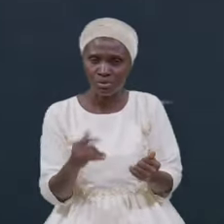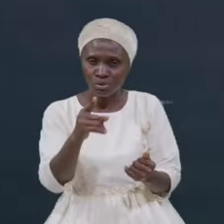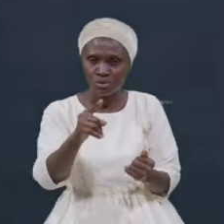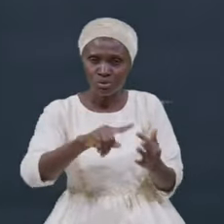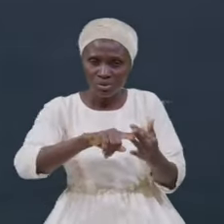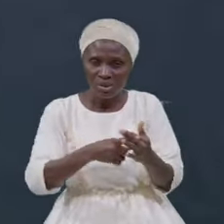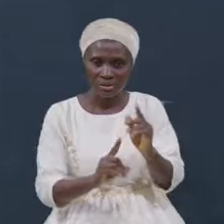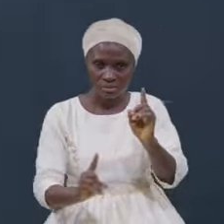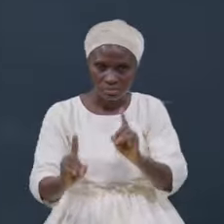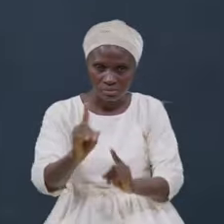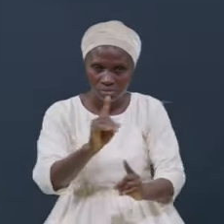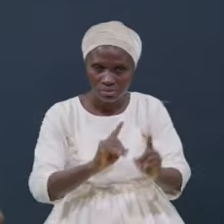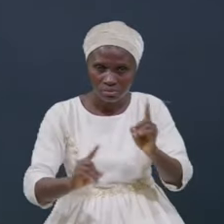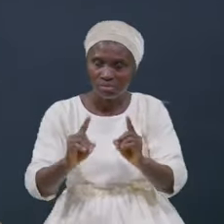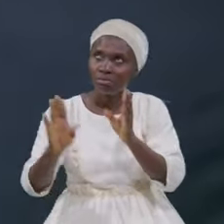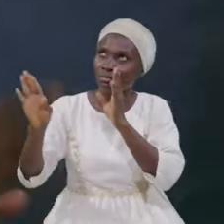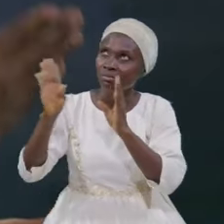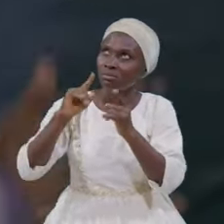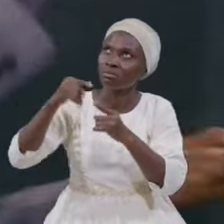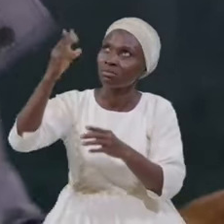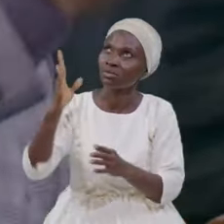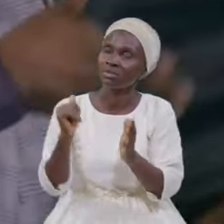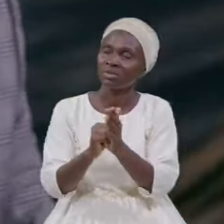jour de la repentance